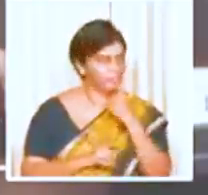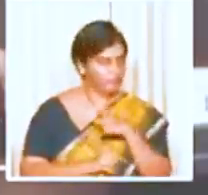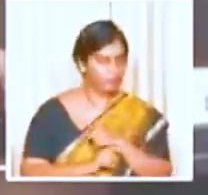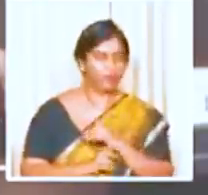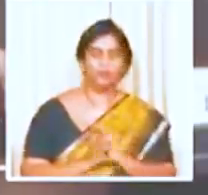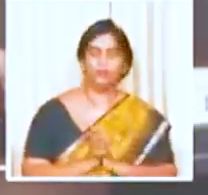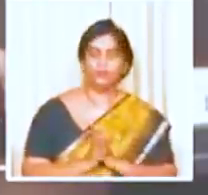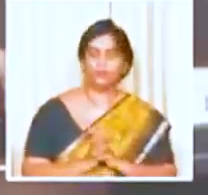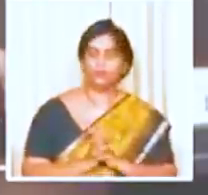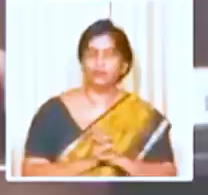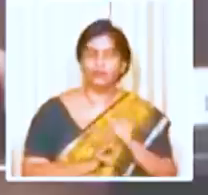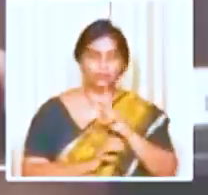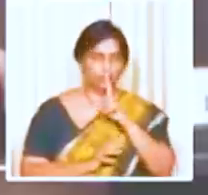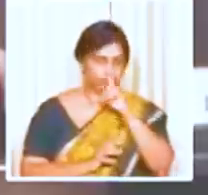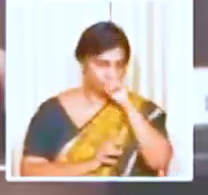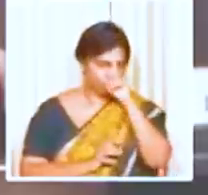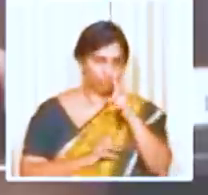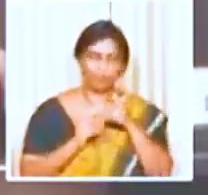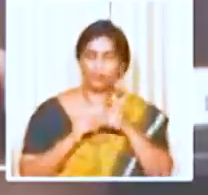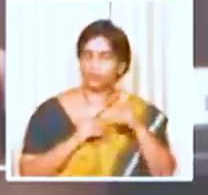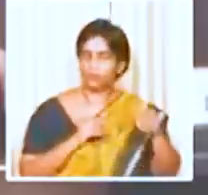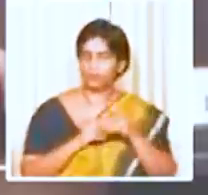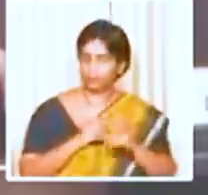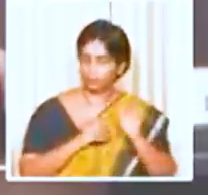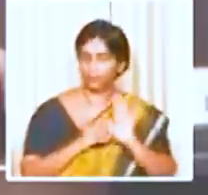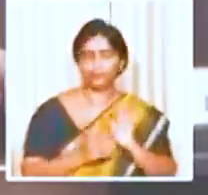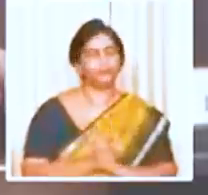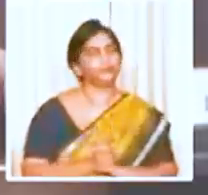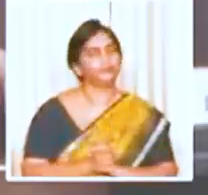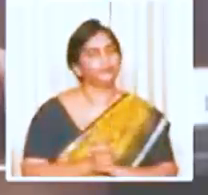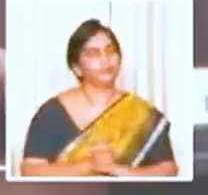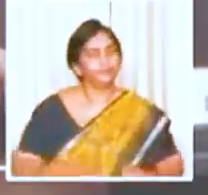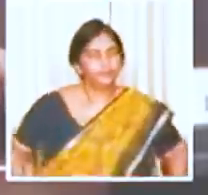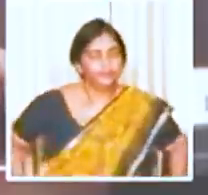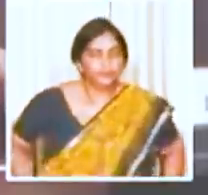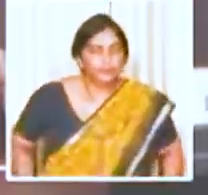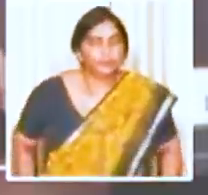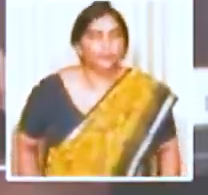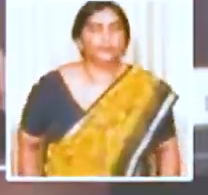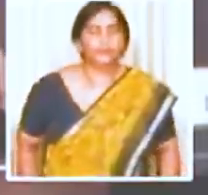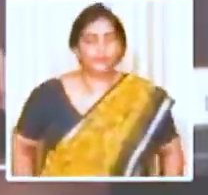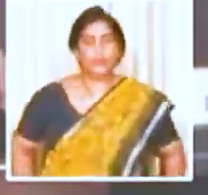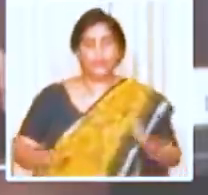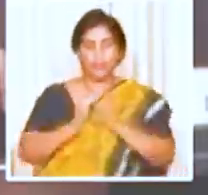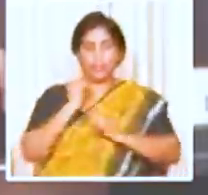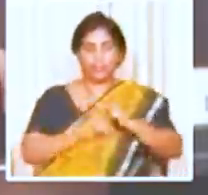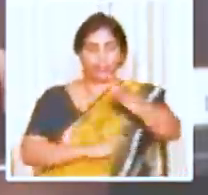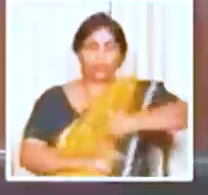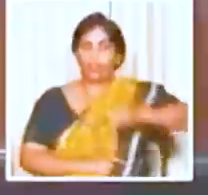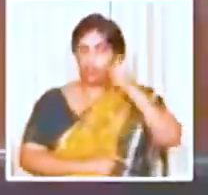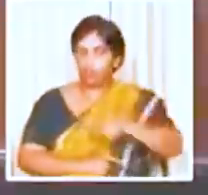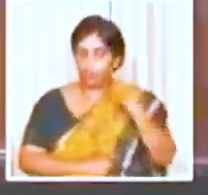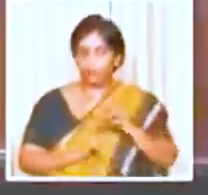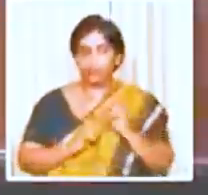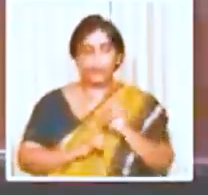வாரத்துக்குள்ளே இந்த தேசிய கடன் மறுசீரமைப்பை பற்றி ஒரு வாரத்துக்குள்ளே கேபினட் அனுமதியை எடுத்து அதை பாராளுமன்றத்துக்கும் அனுப்பி